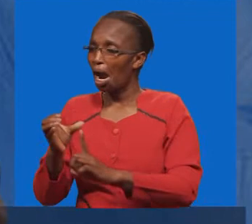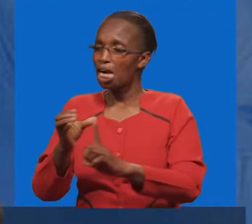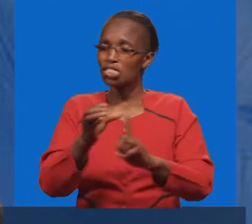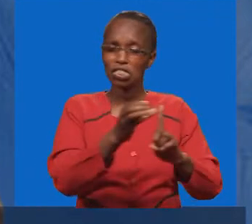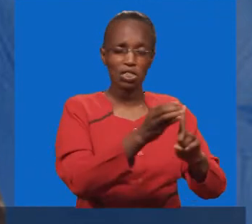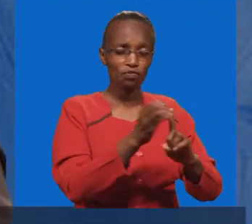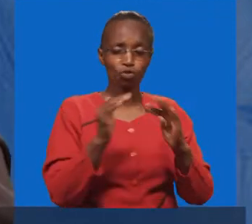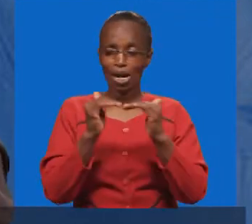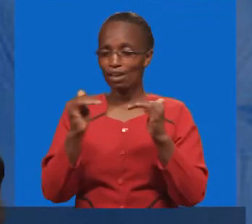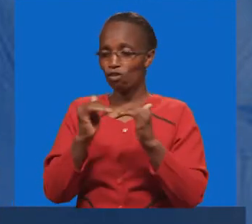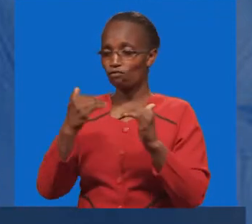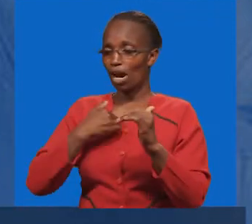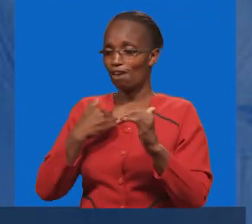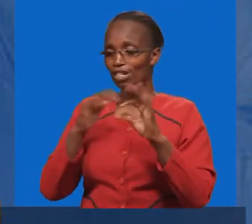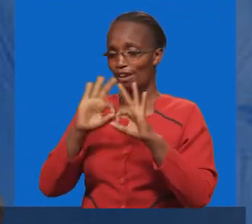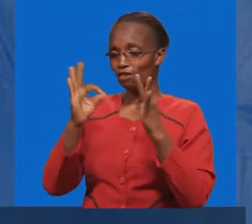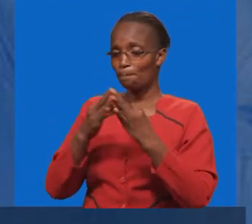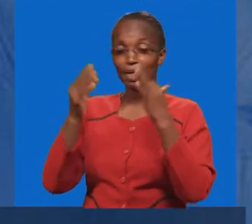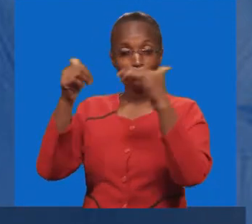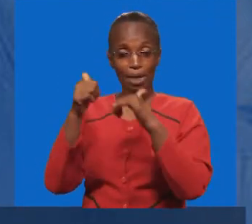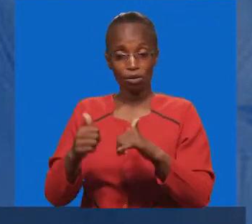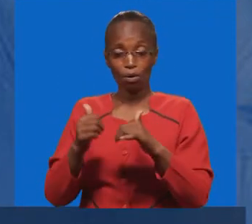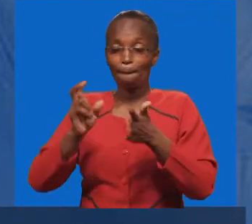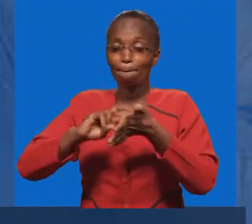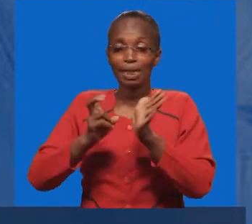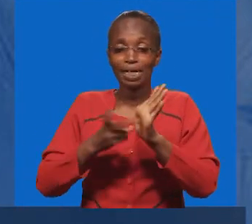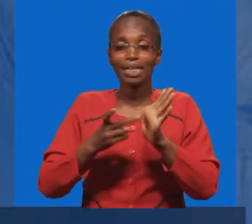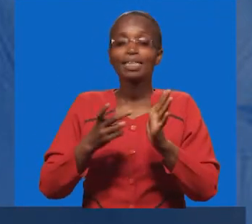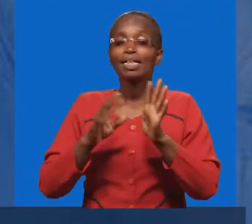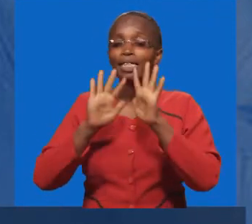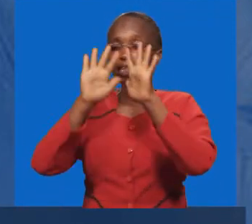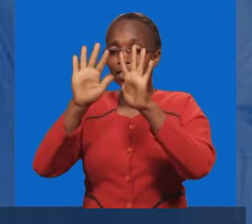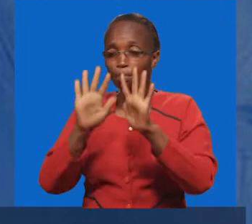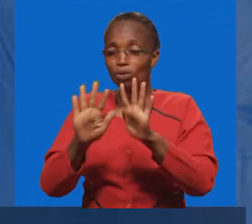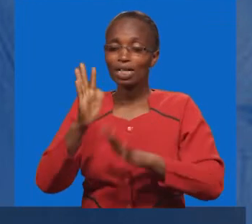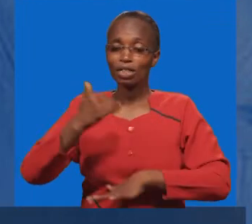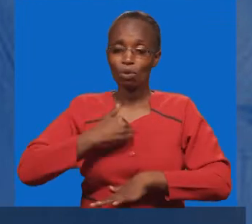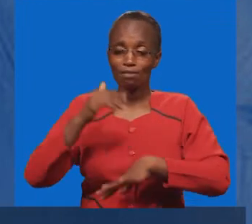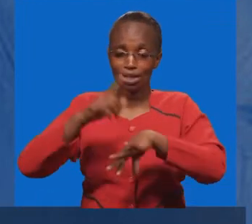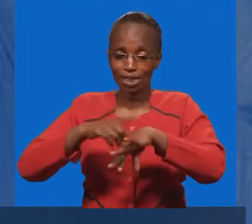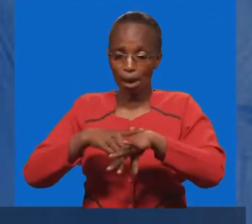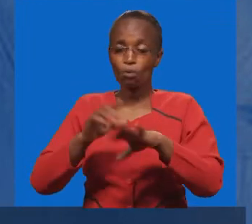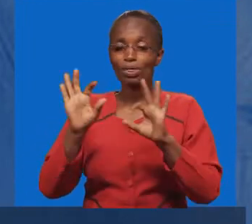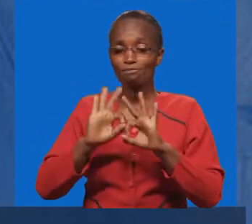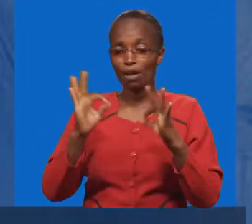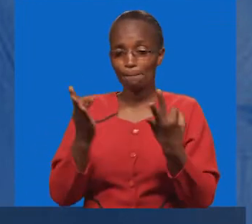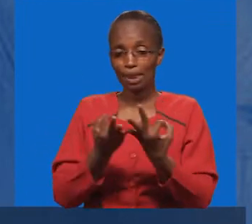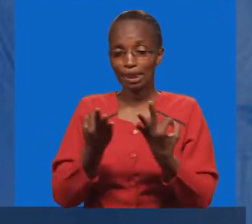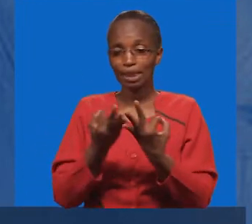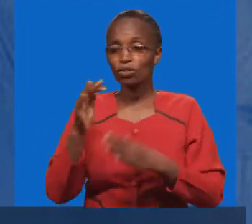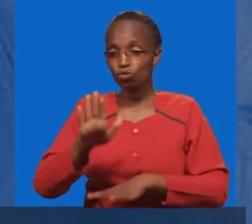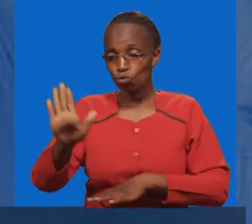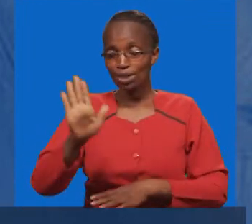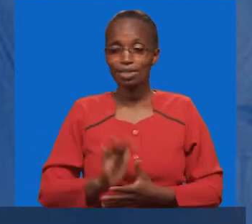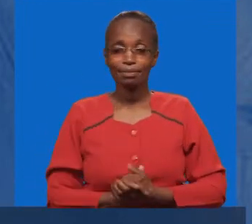hawajafanikiwa. Hawajafikia mahali ya kuwa na familia kama hiyo. Mtazamaji mpendwa, ni vizuri kuwa na wakati